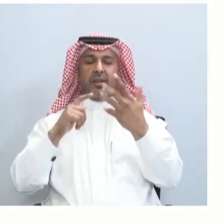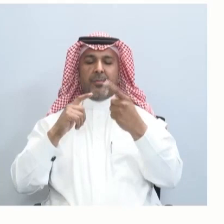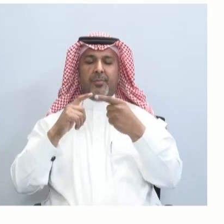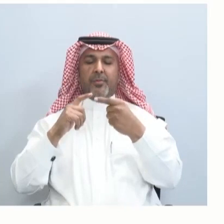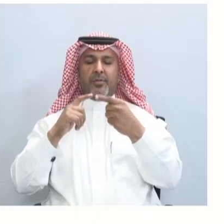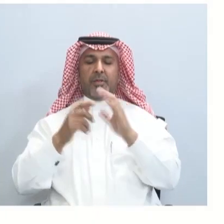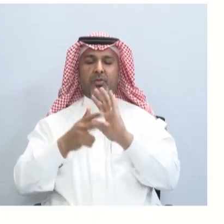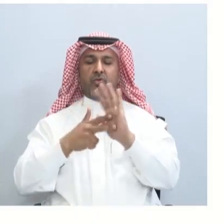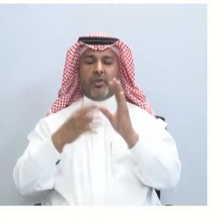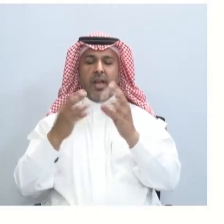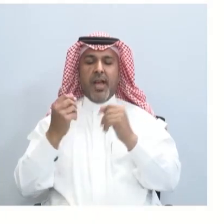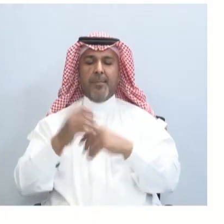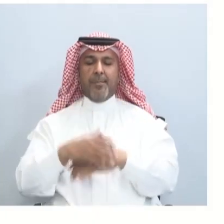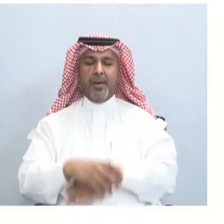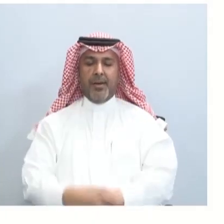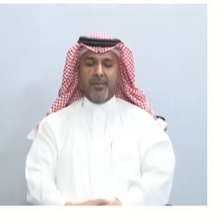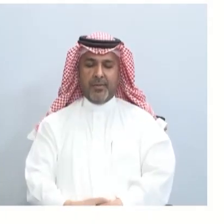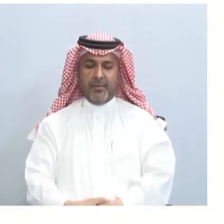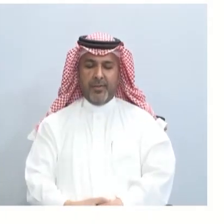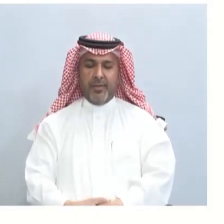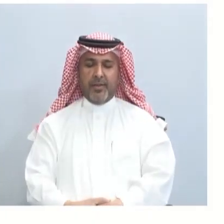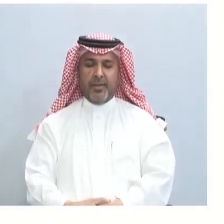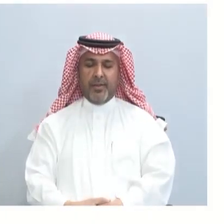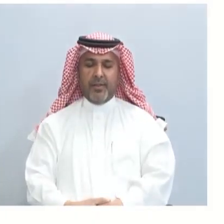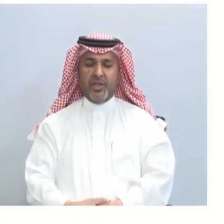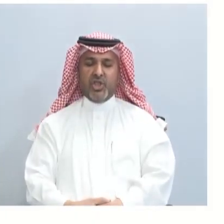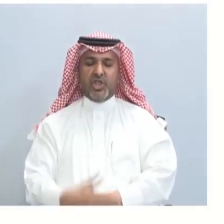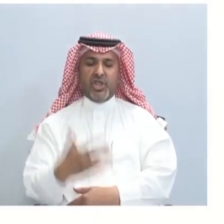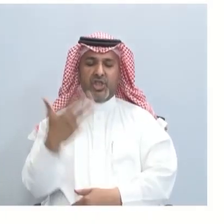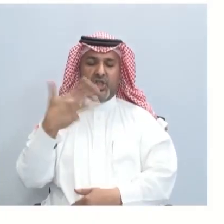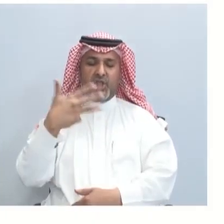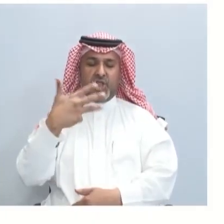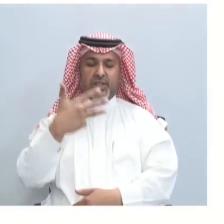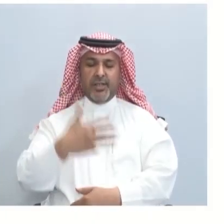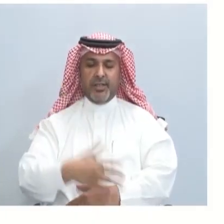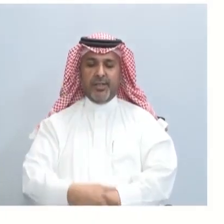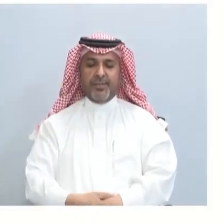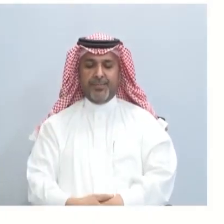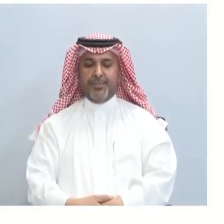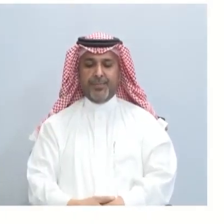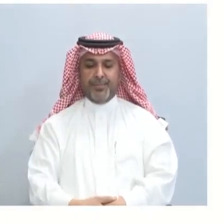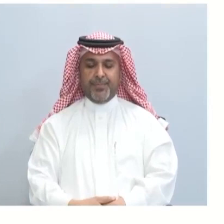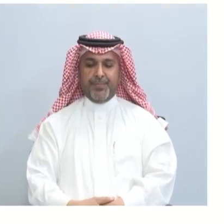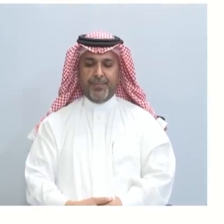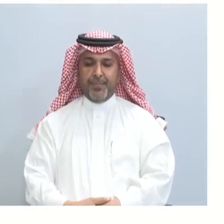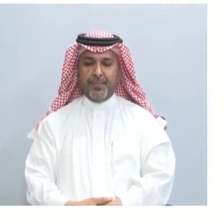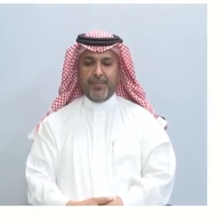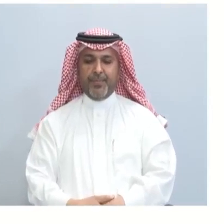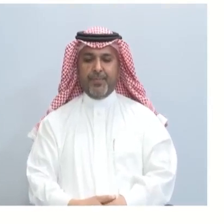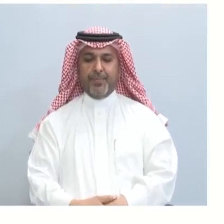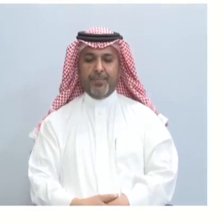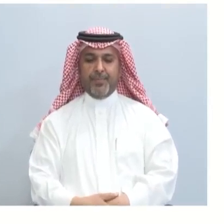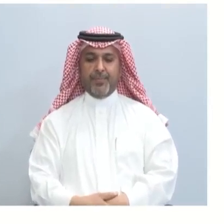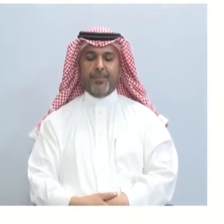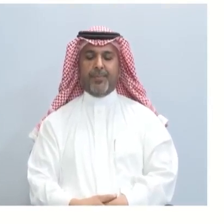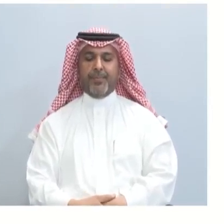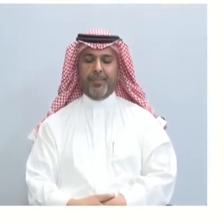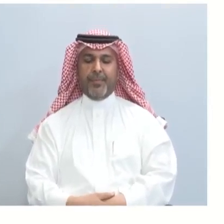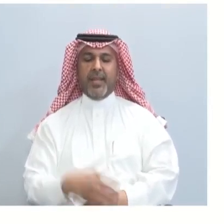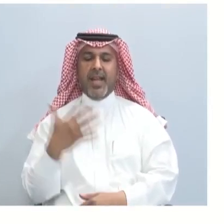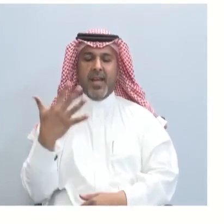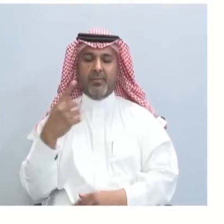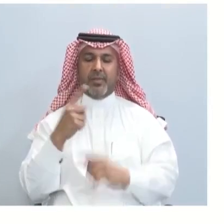اذا لحساب مساحه المستطيل حاصل ضرب الطول في العرض لام في عين لام هي خمسه عشر